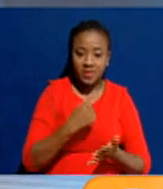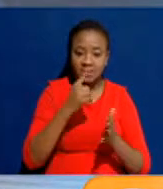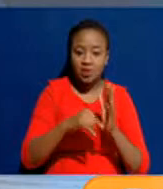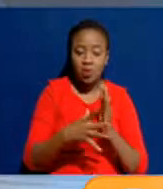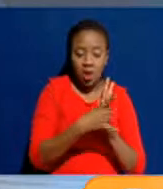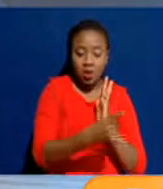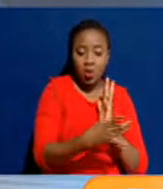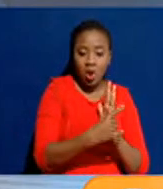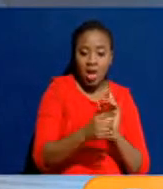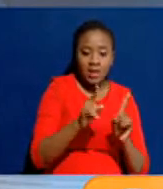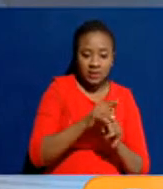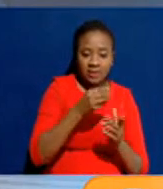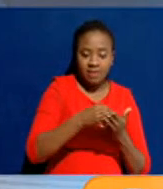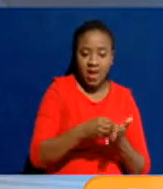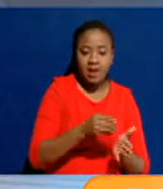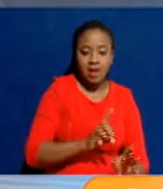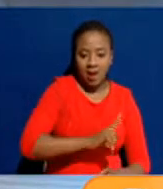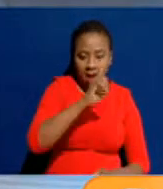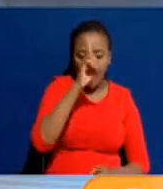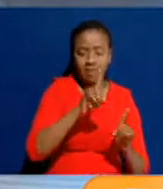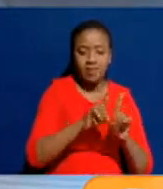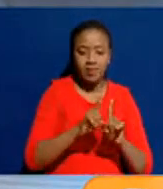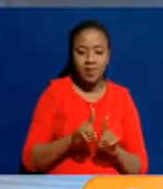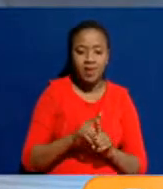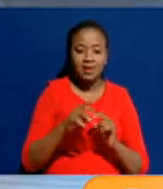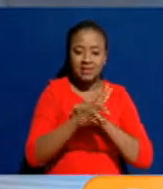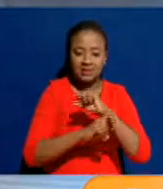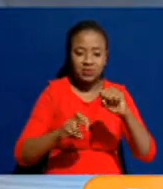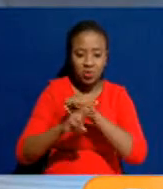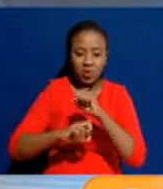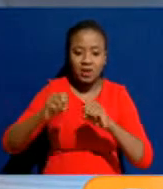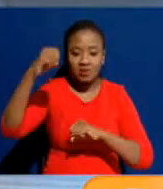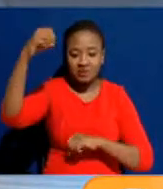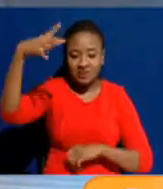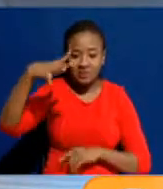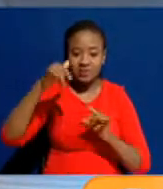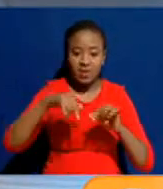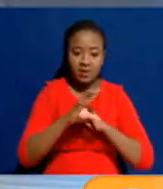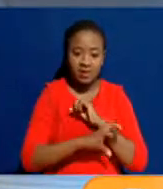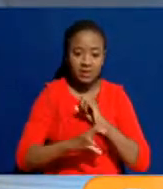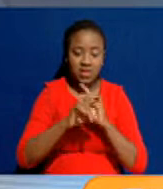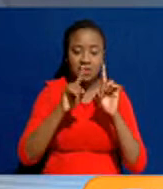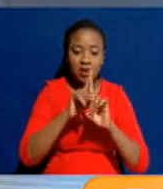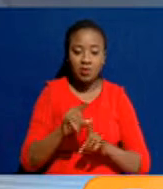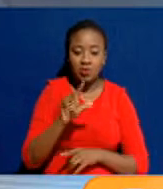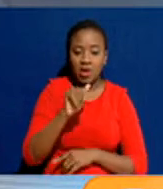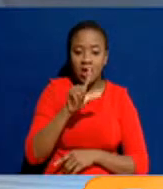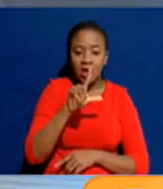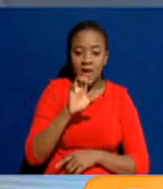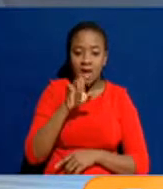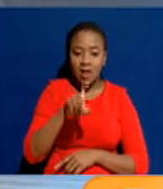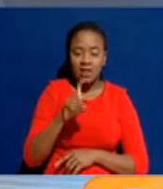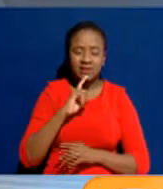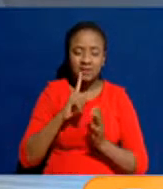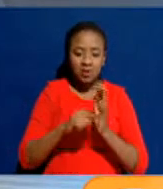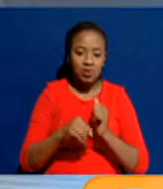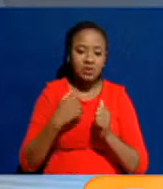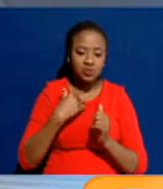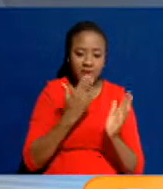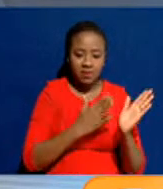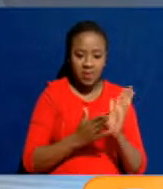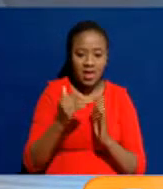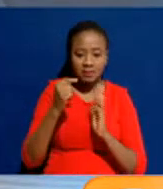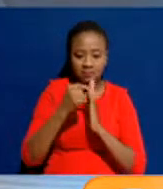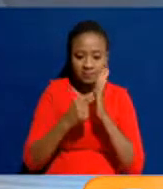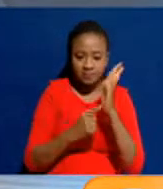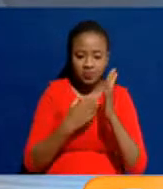dola na hata wizi wa umeme unaoendelezwa humu nchini. Katibu katika wizara ya kawi, Alex Washira, amesema kuwa wanaendelea kuweka mikakati